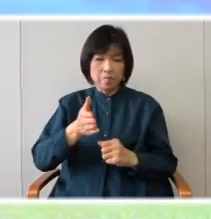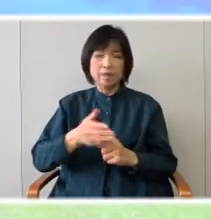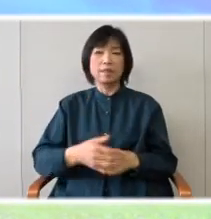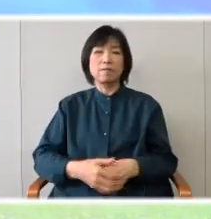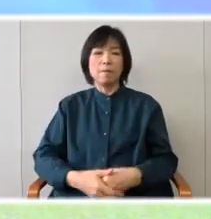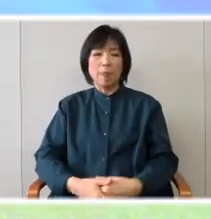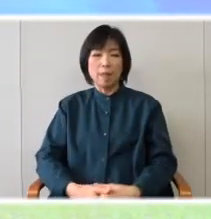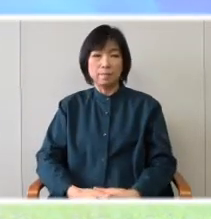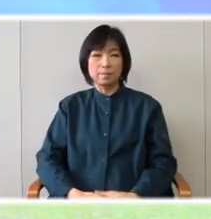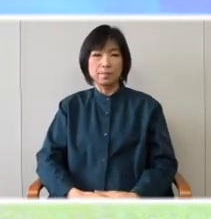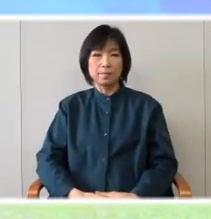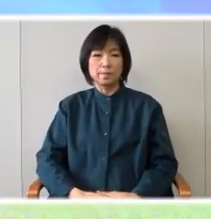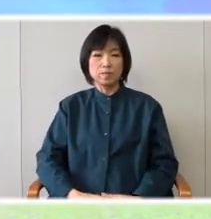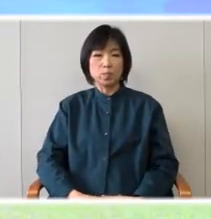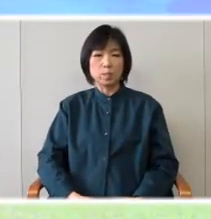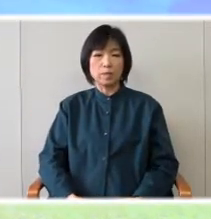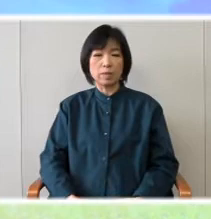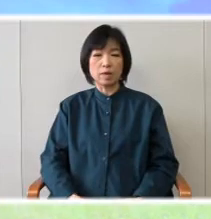日もお願いします。